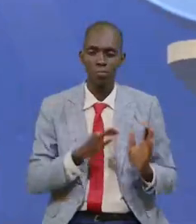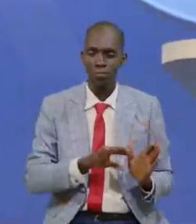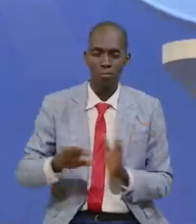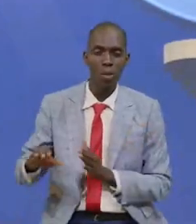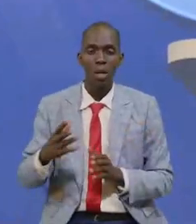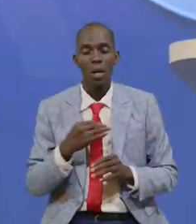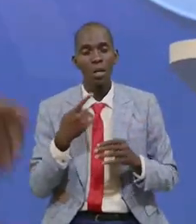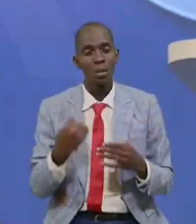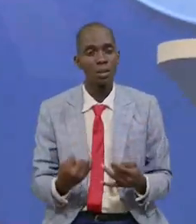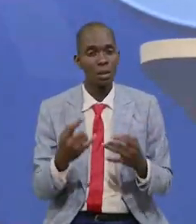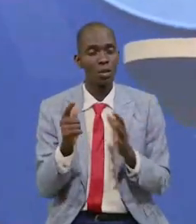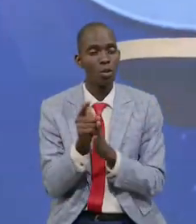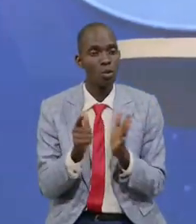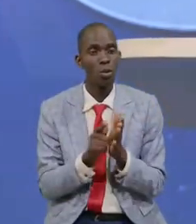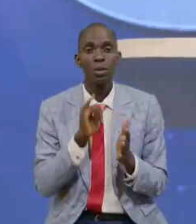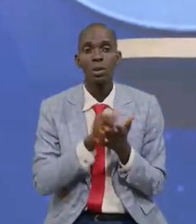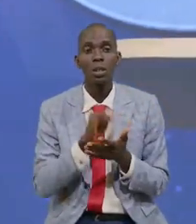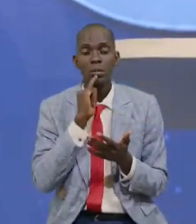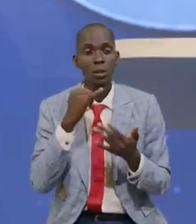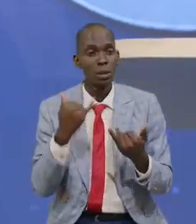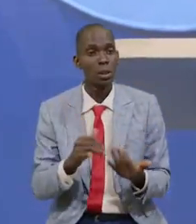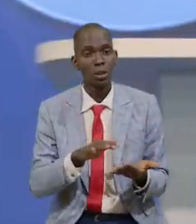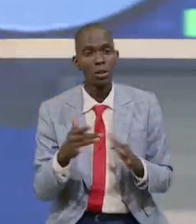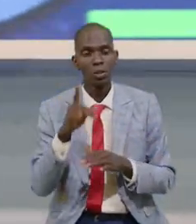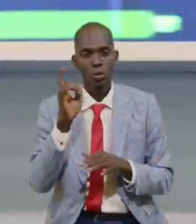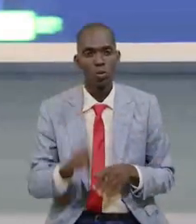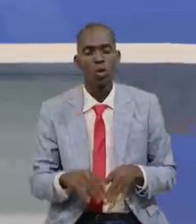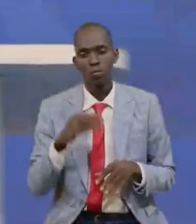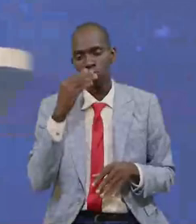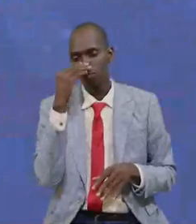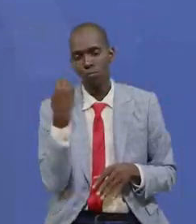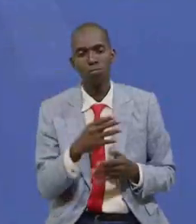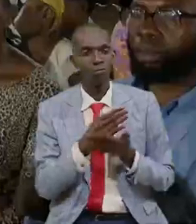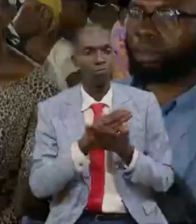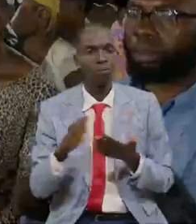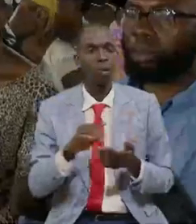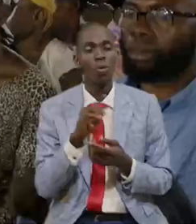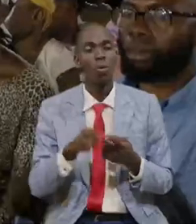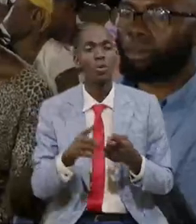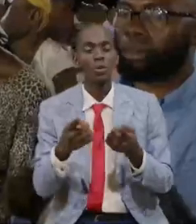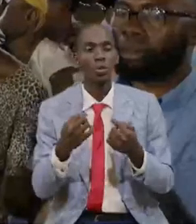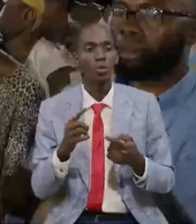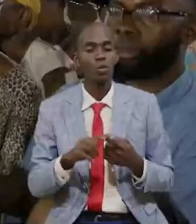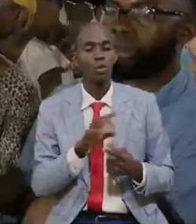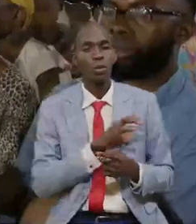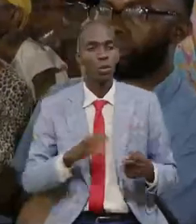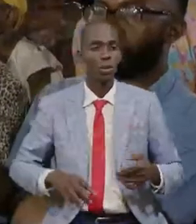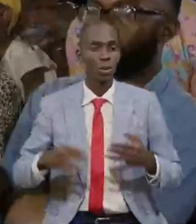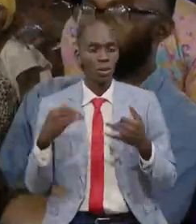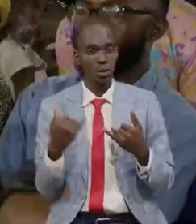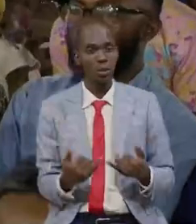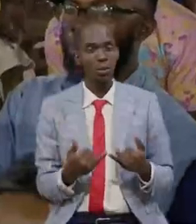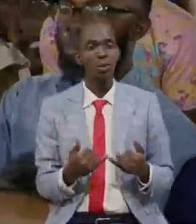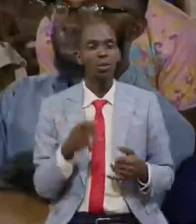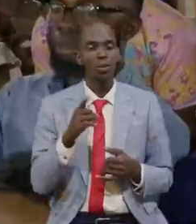loi qui est morte maintenant. Vous abandonnez tout et vous venez à Christ. Et si vous venez à Christ comme ça,